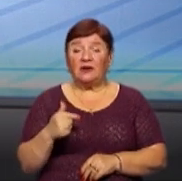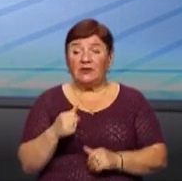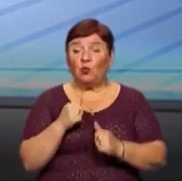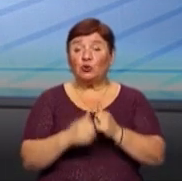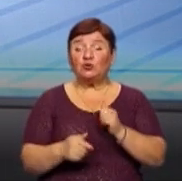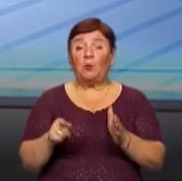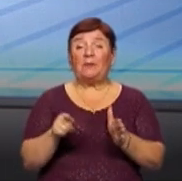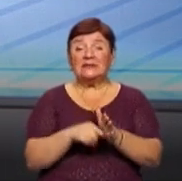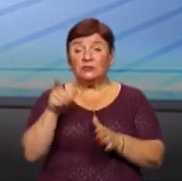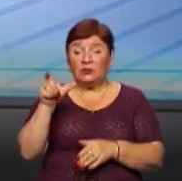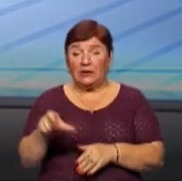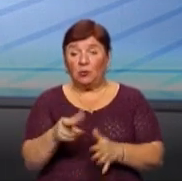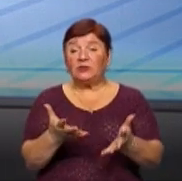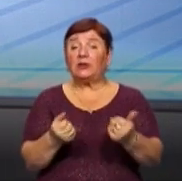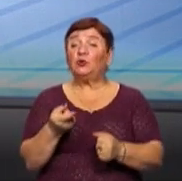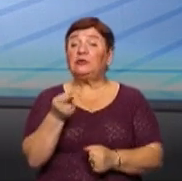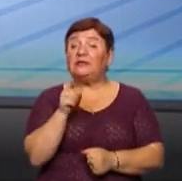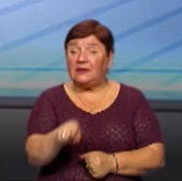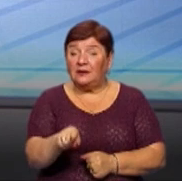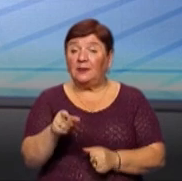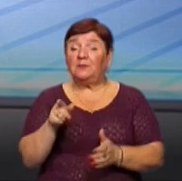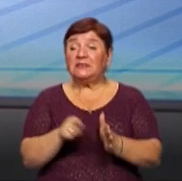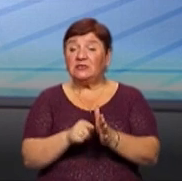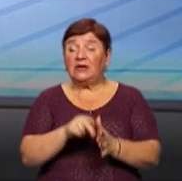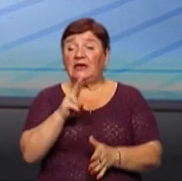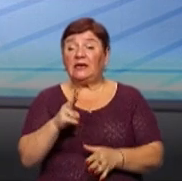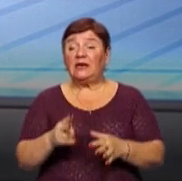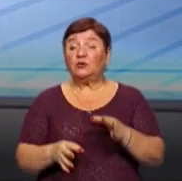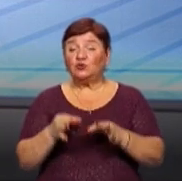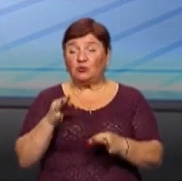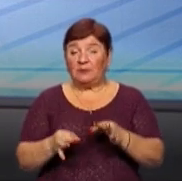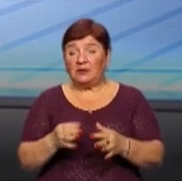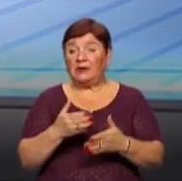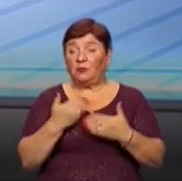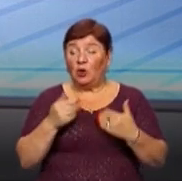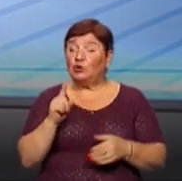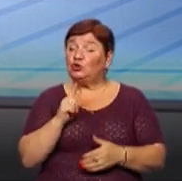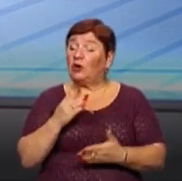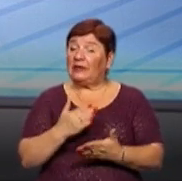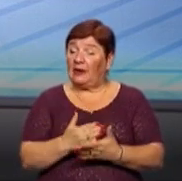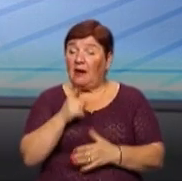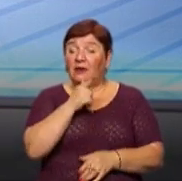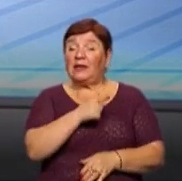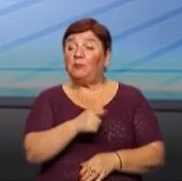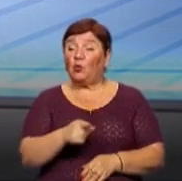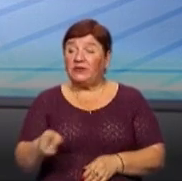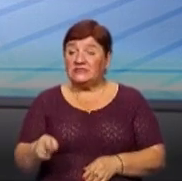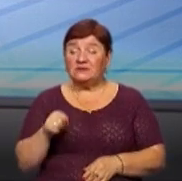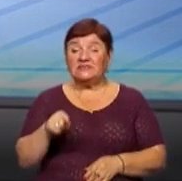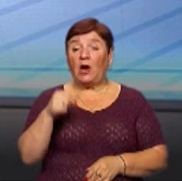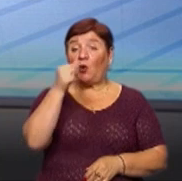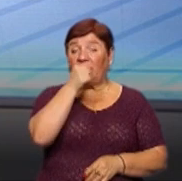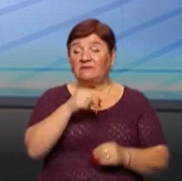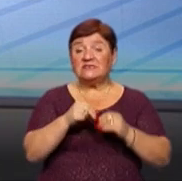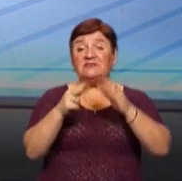кожному пенсіонері, отримали ті пенсіонери, які не мали судових рішень. Що мається на увазі? Тобто на протязі оцих років,